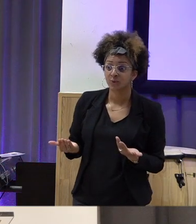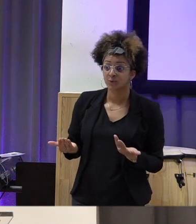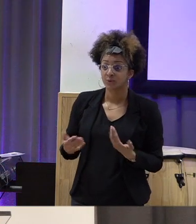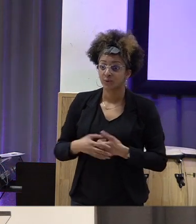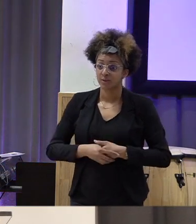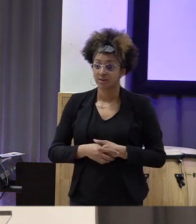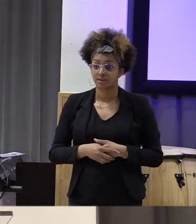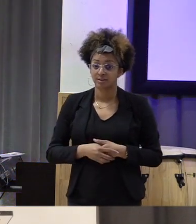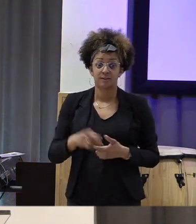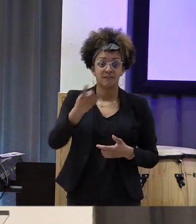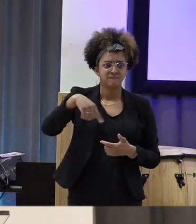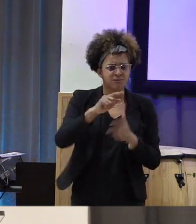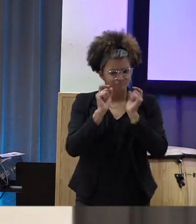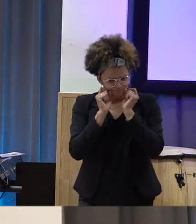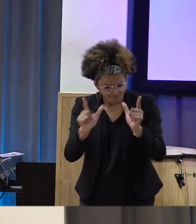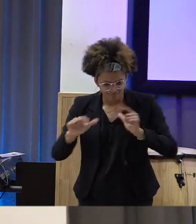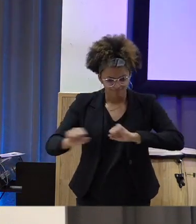ceux qui veillent.